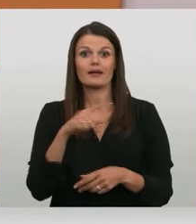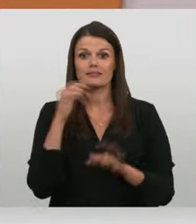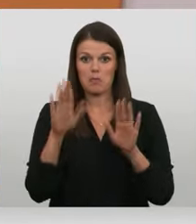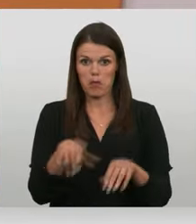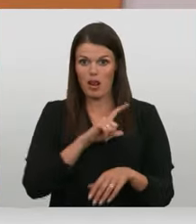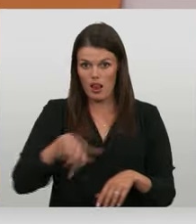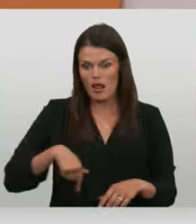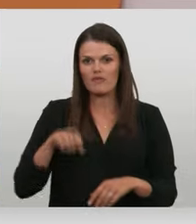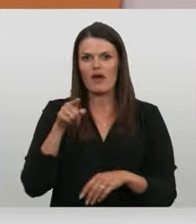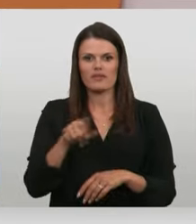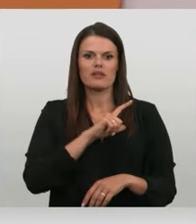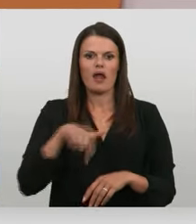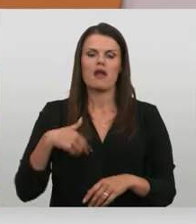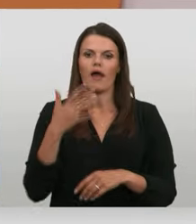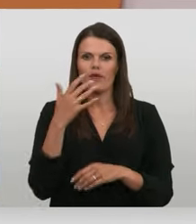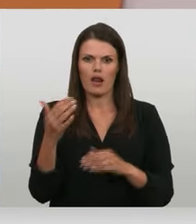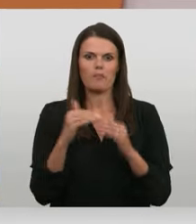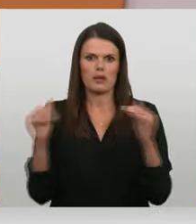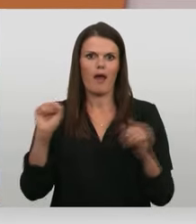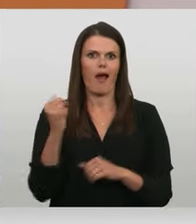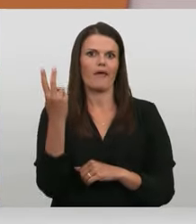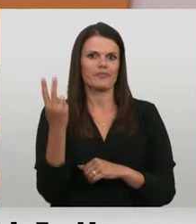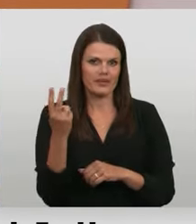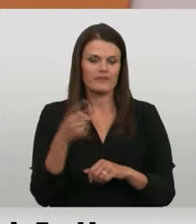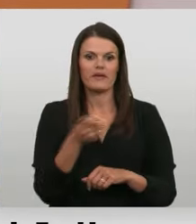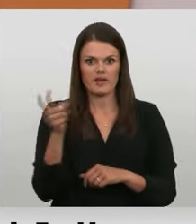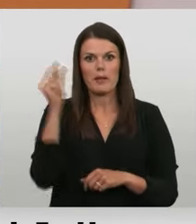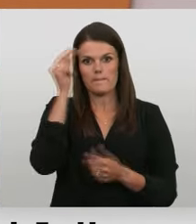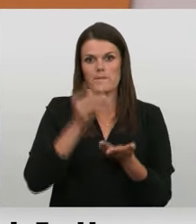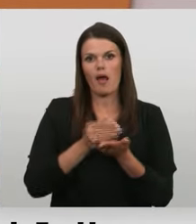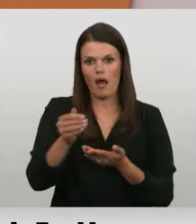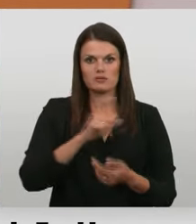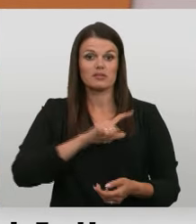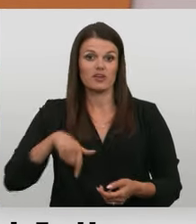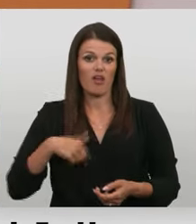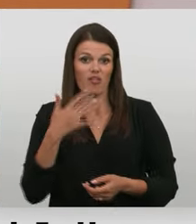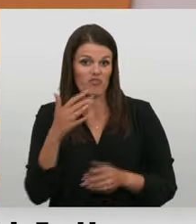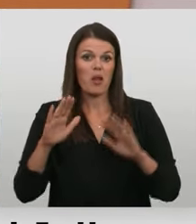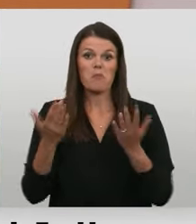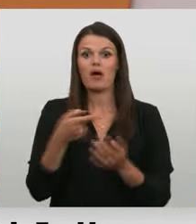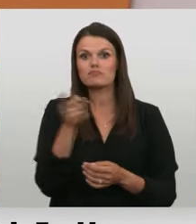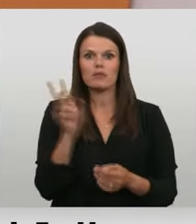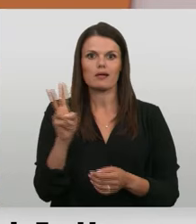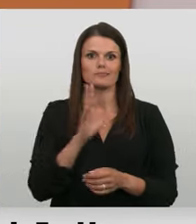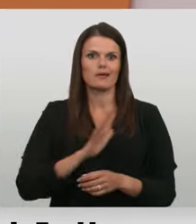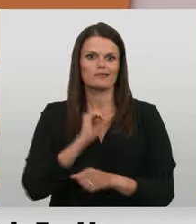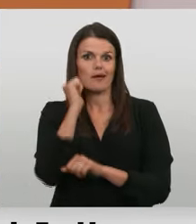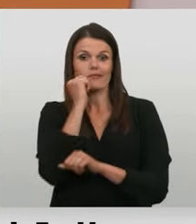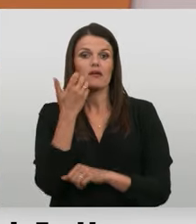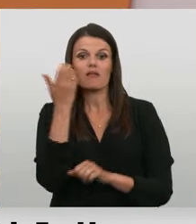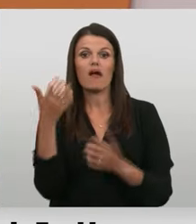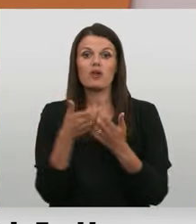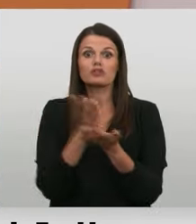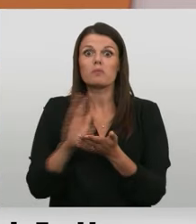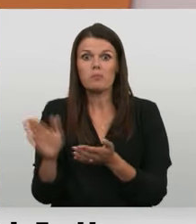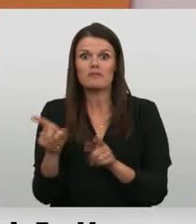viņu latviešu valodas līmenis ir uz A2 līmenī un viņi mācās latviešu valodu. Savukārt tie, kuri gaida kara beigas, lai